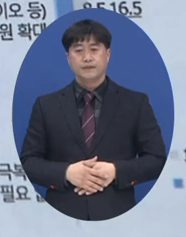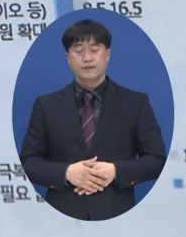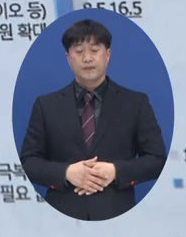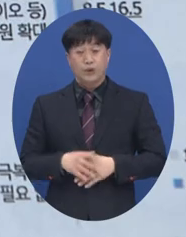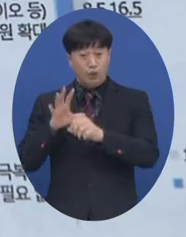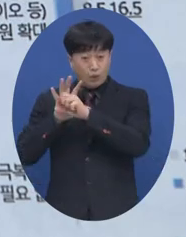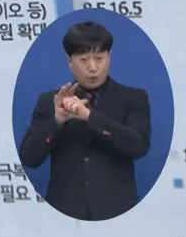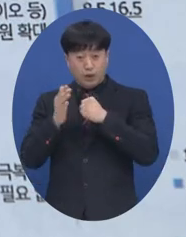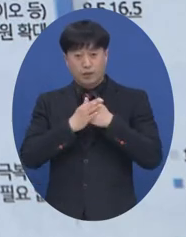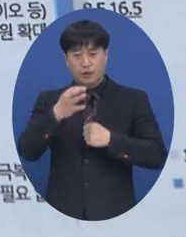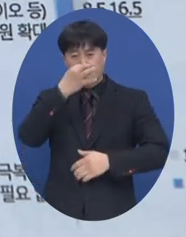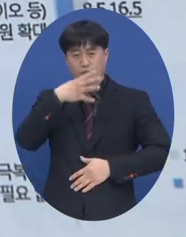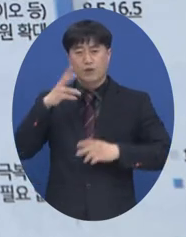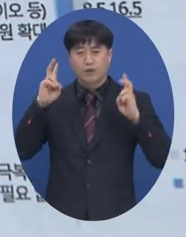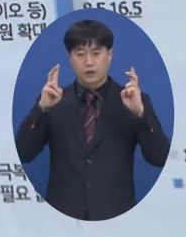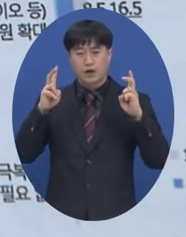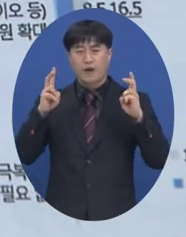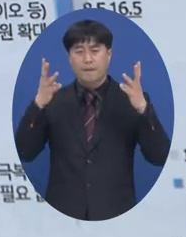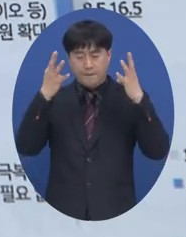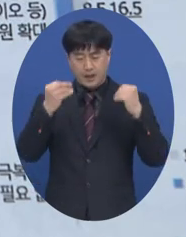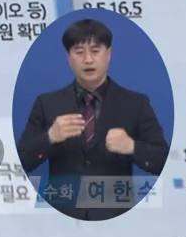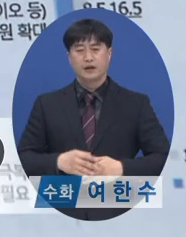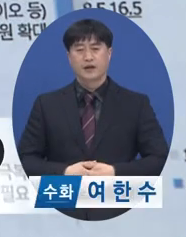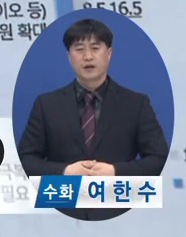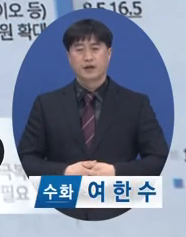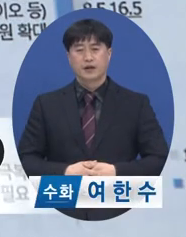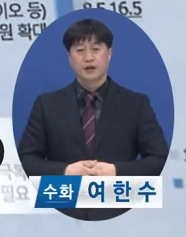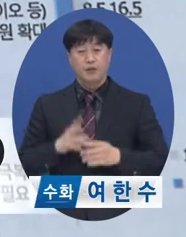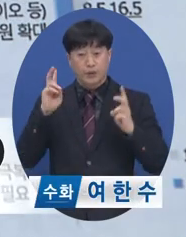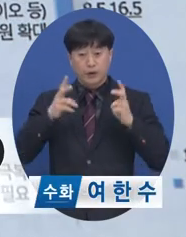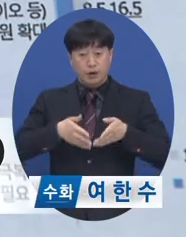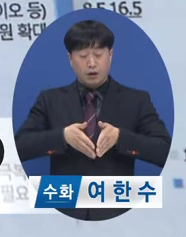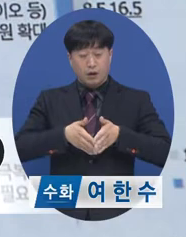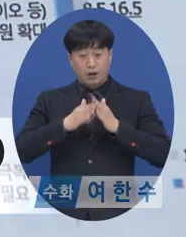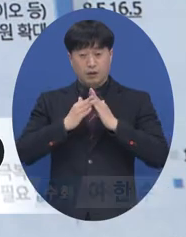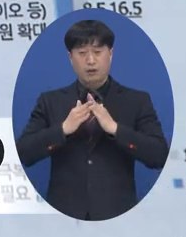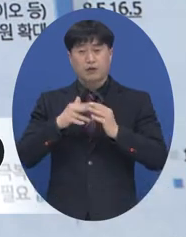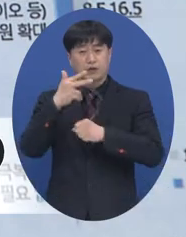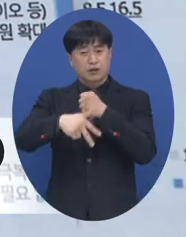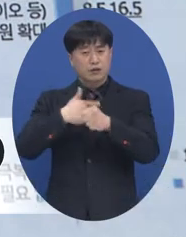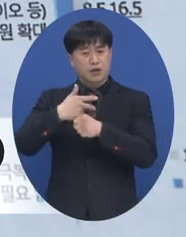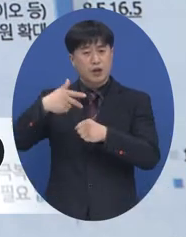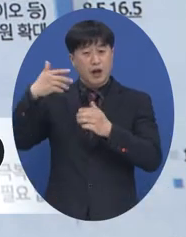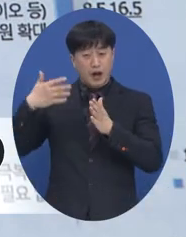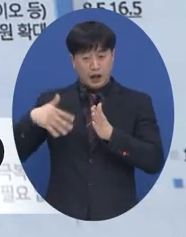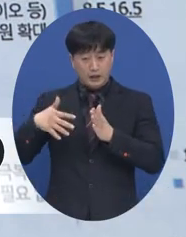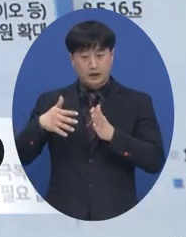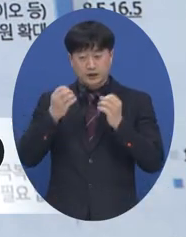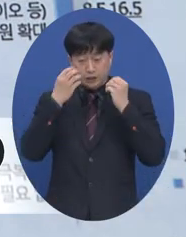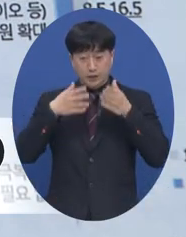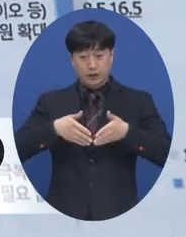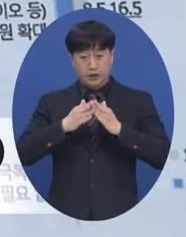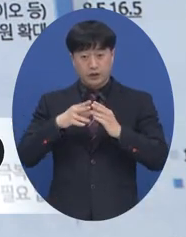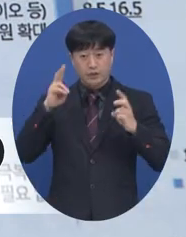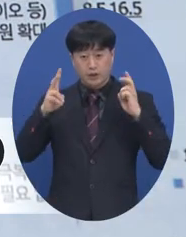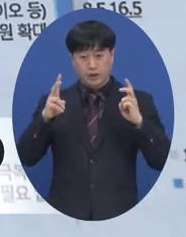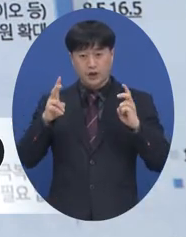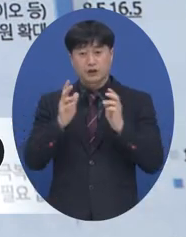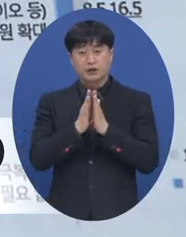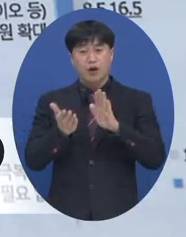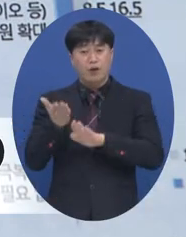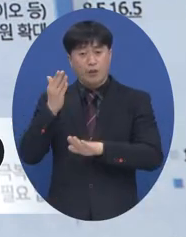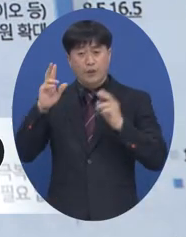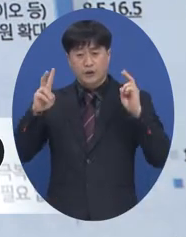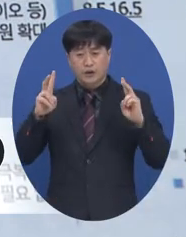코로 날 구로 힘든 기업들 많은데요 창업한 지 7년 미만 인 신생기업 즉 스타트업 에게도 코로나 일구는